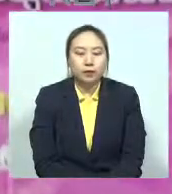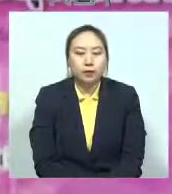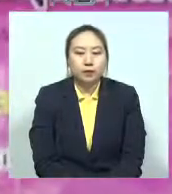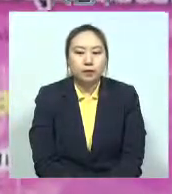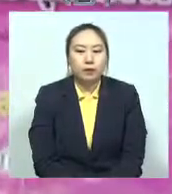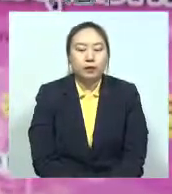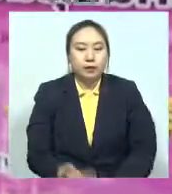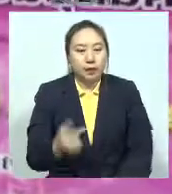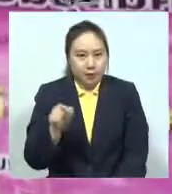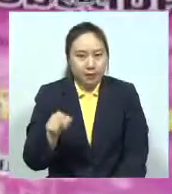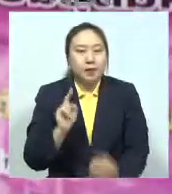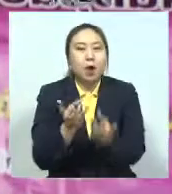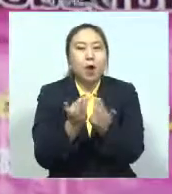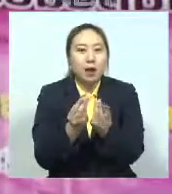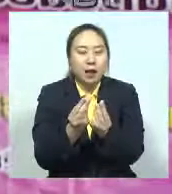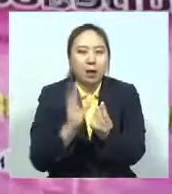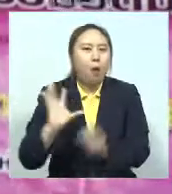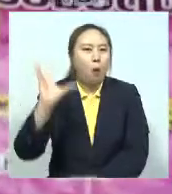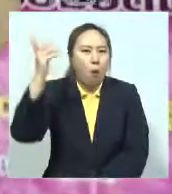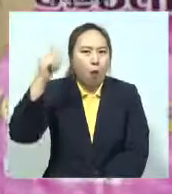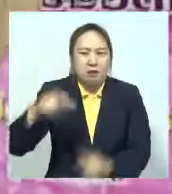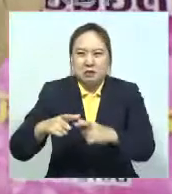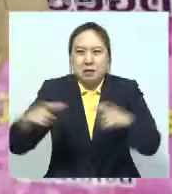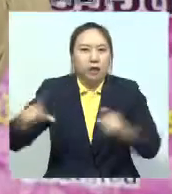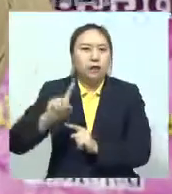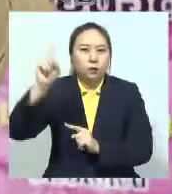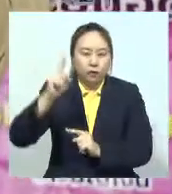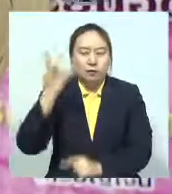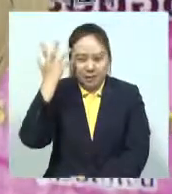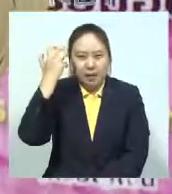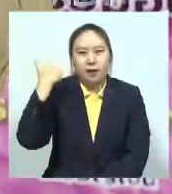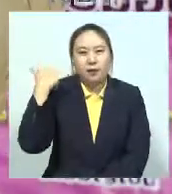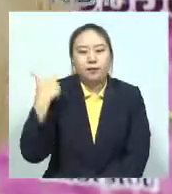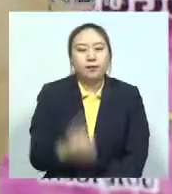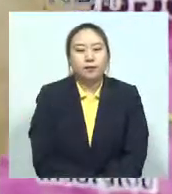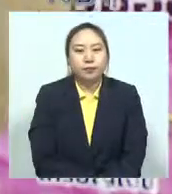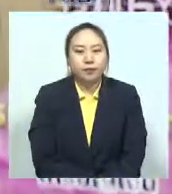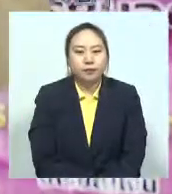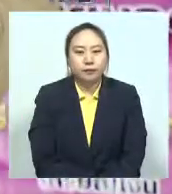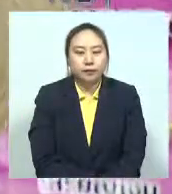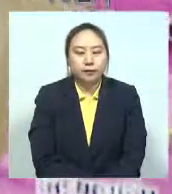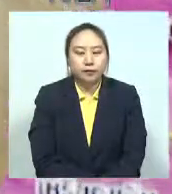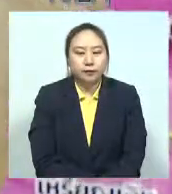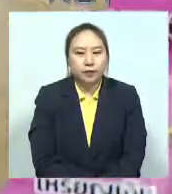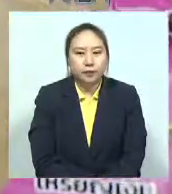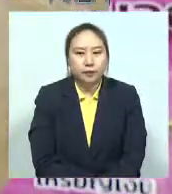ก็แน่นอนว่าเป็นรายการคณิตศาสตร์ที่ใหญ่ที่สุดในโลกก็ต้องมีความกดดันเป็นธรรมดาอยู่แล้วครับ